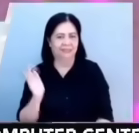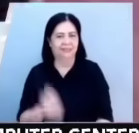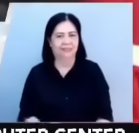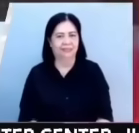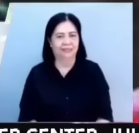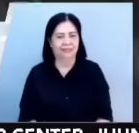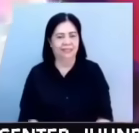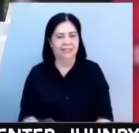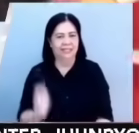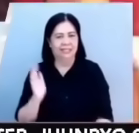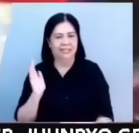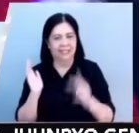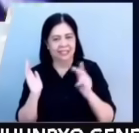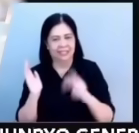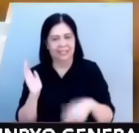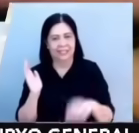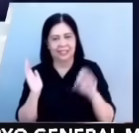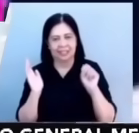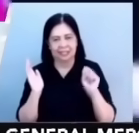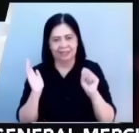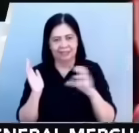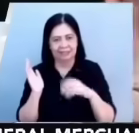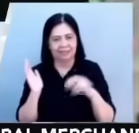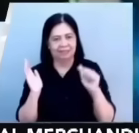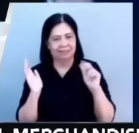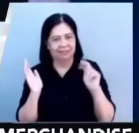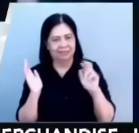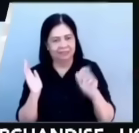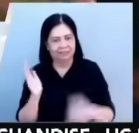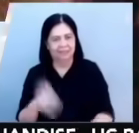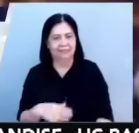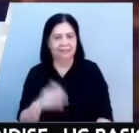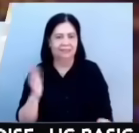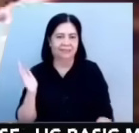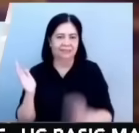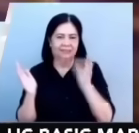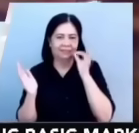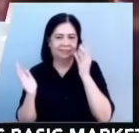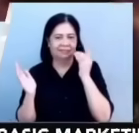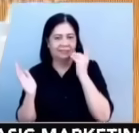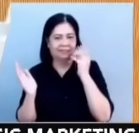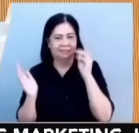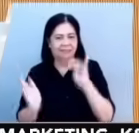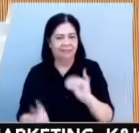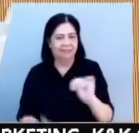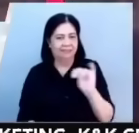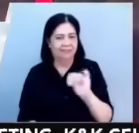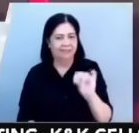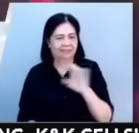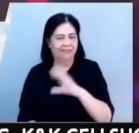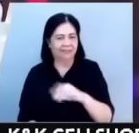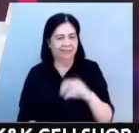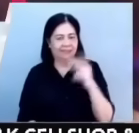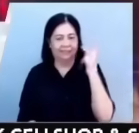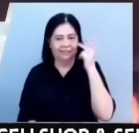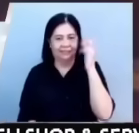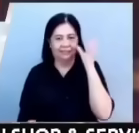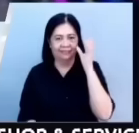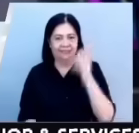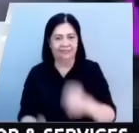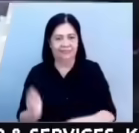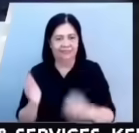Alcantara, Sanya Lopez, Andrea Torres, Faith Da Silva, Michelle Marquez D, Ken Chan, Christian